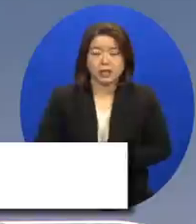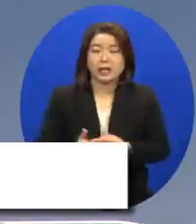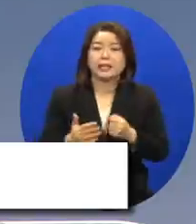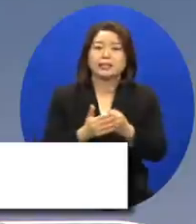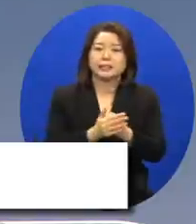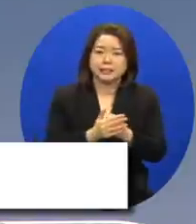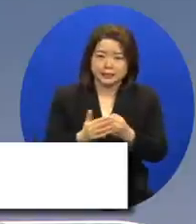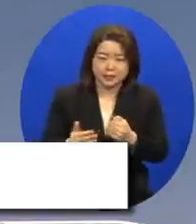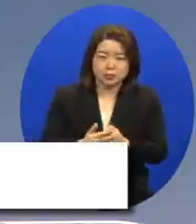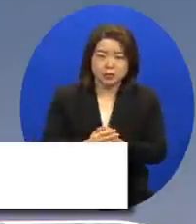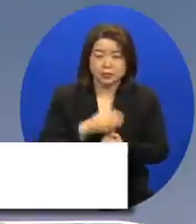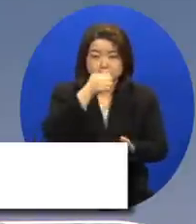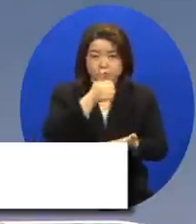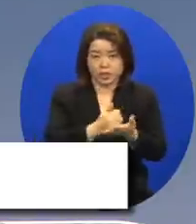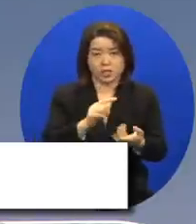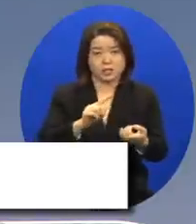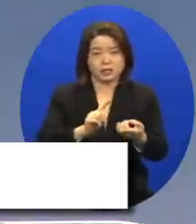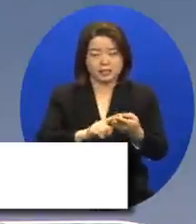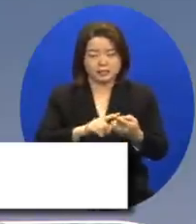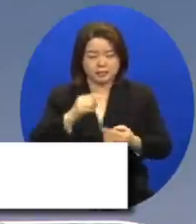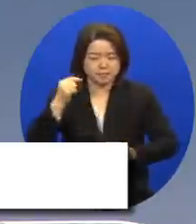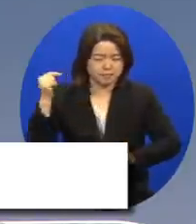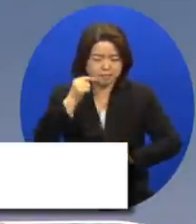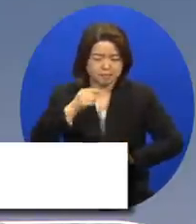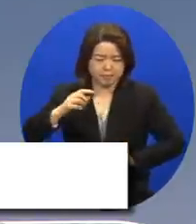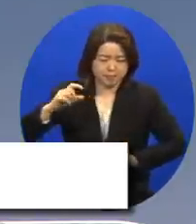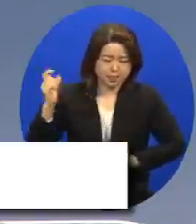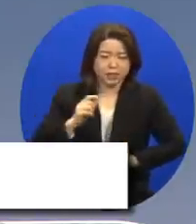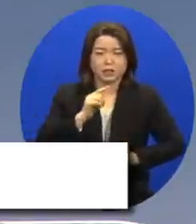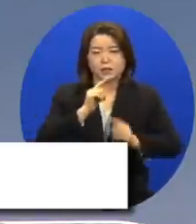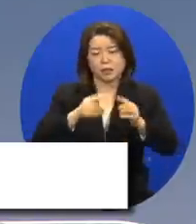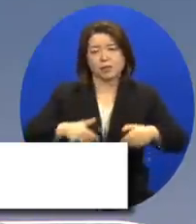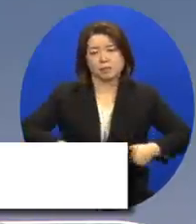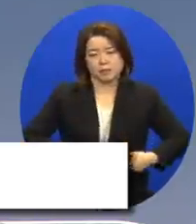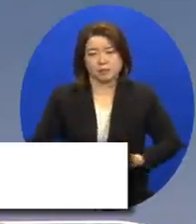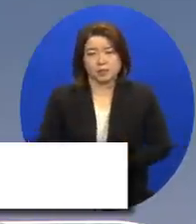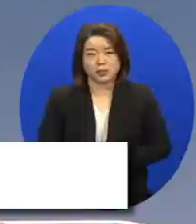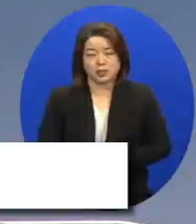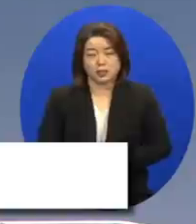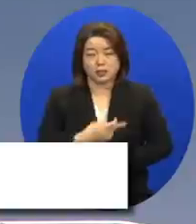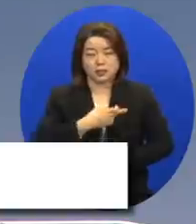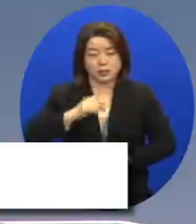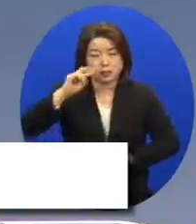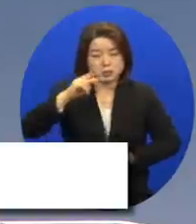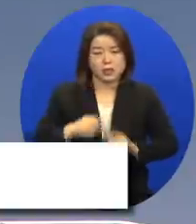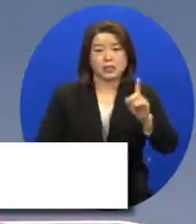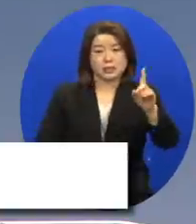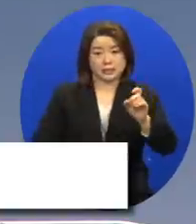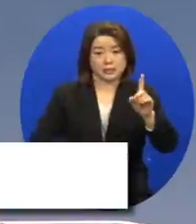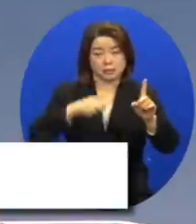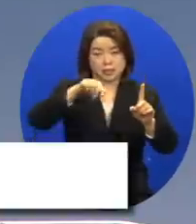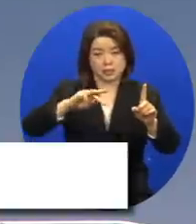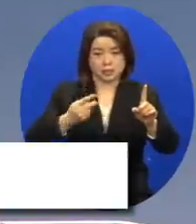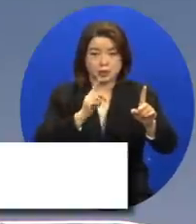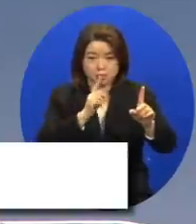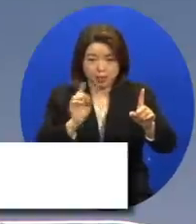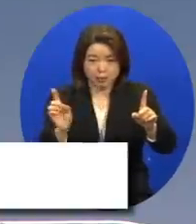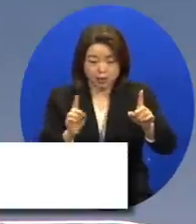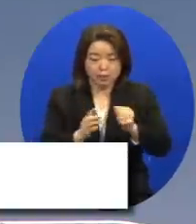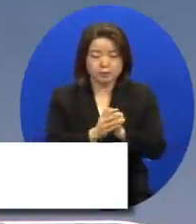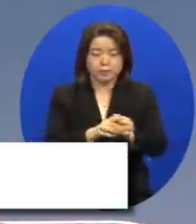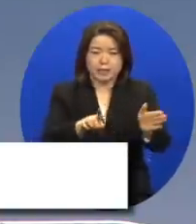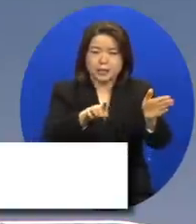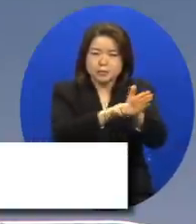여러분 죄에 대해서 다 넣어야 합니다 사도 바울은 11절 에서 이렇게 말합니다 신도